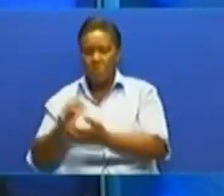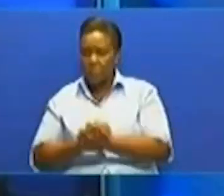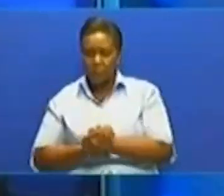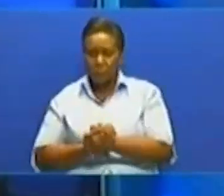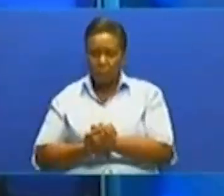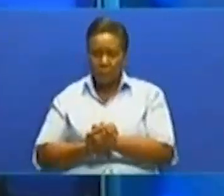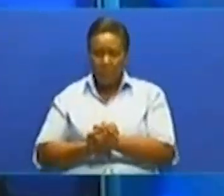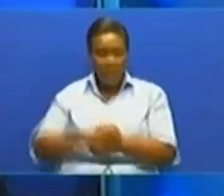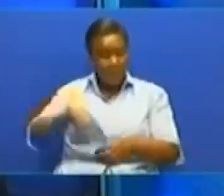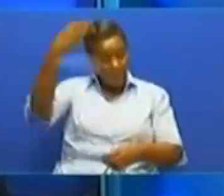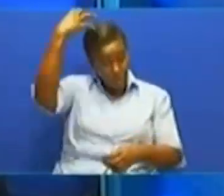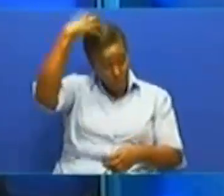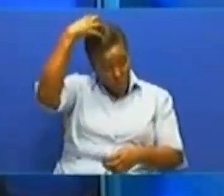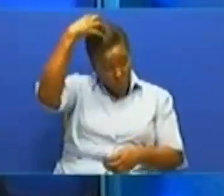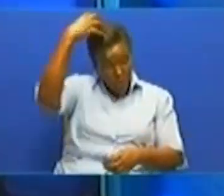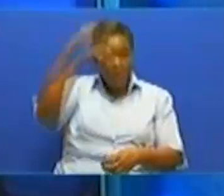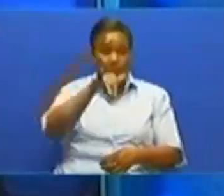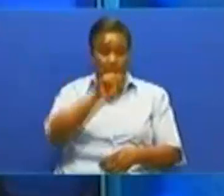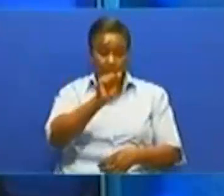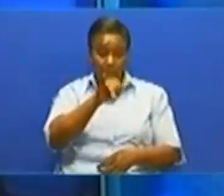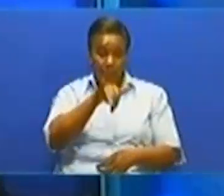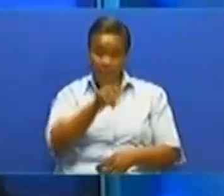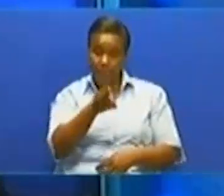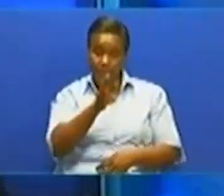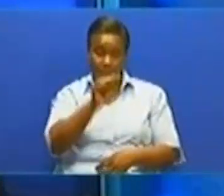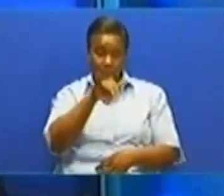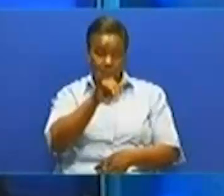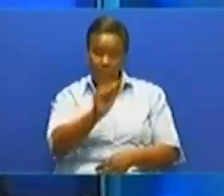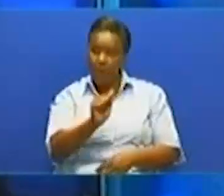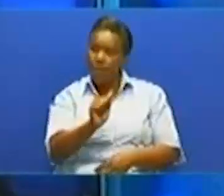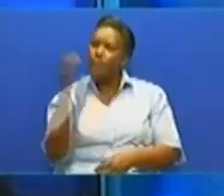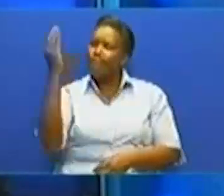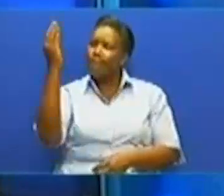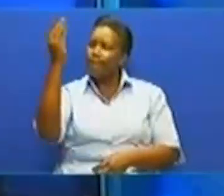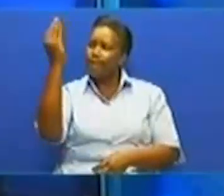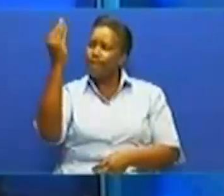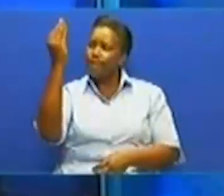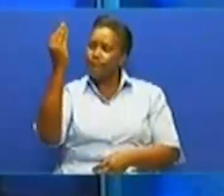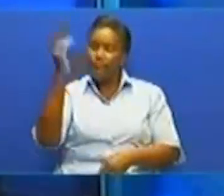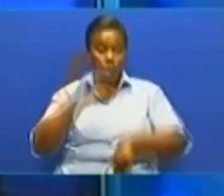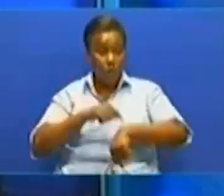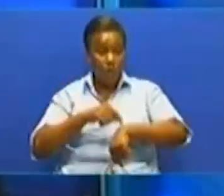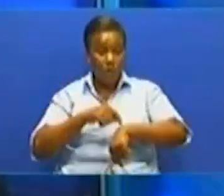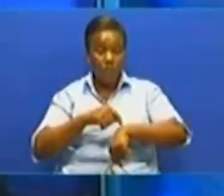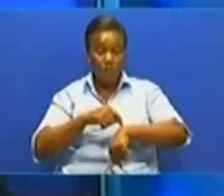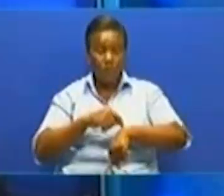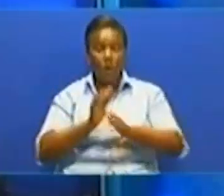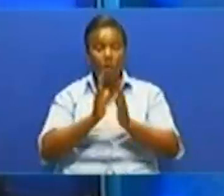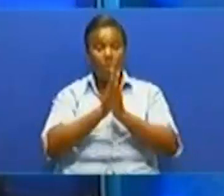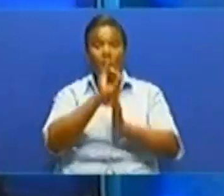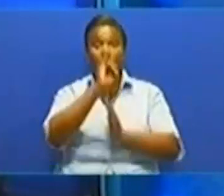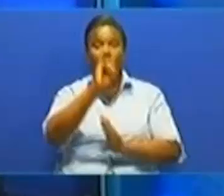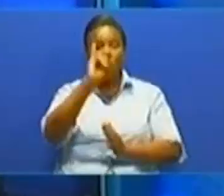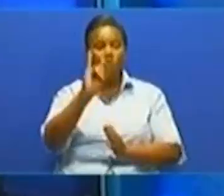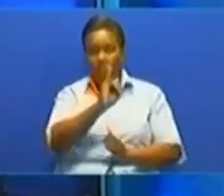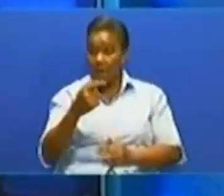Salaam, Sheikh Yahya Sufiani, ametoa rai hiyo wakati wa swala ya Ijumaa, ambapo amesisitiza kwamba kutenda